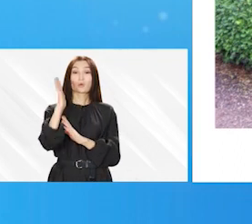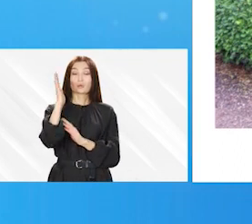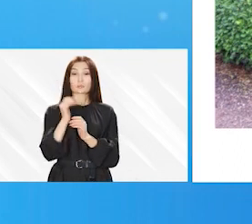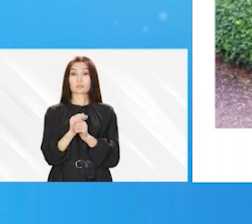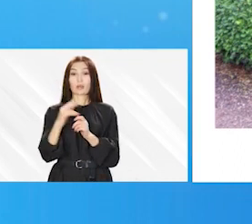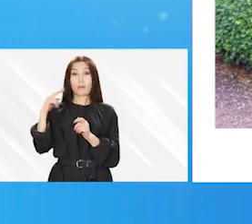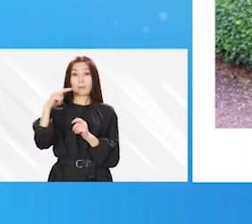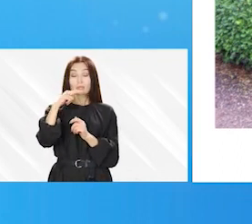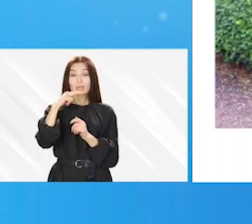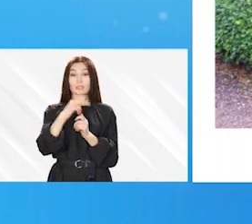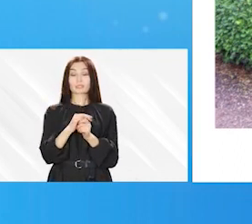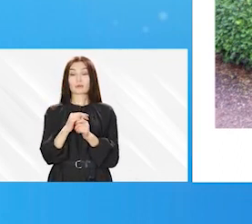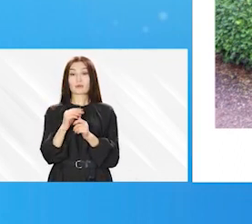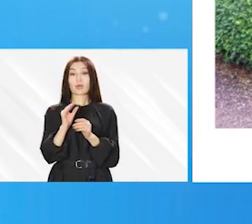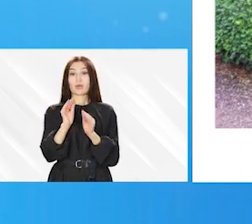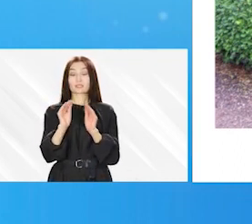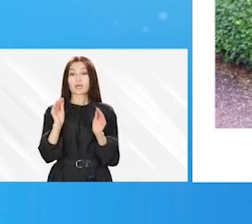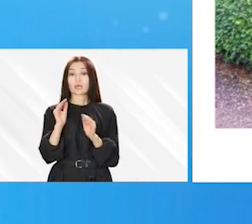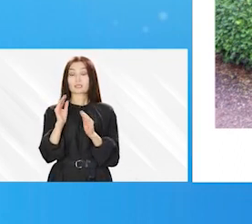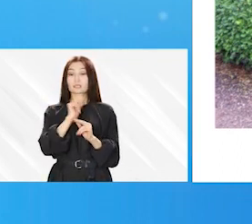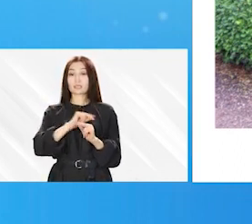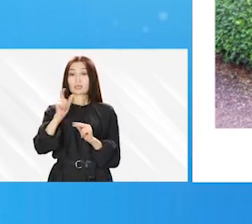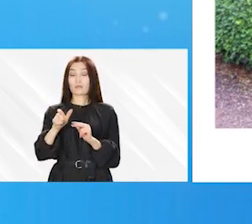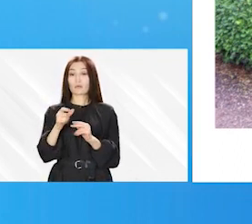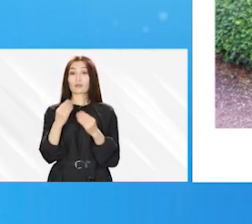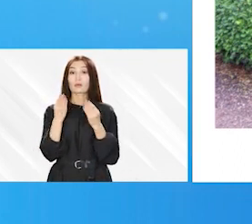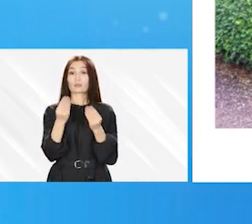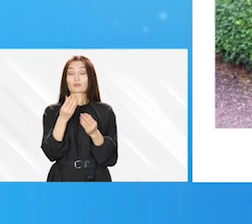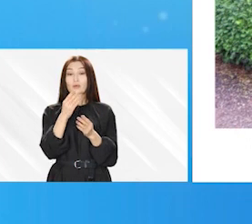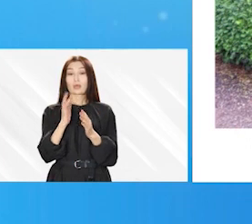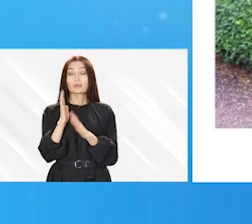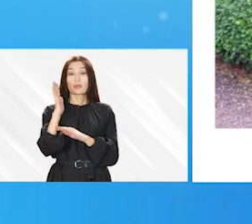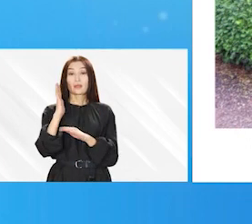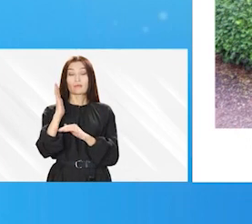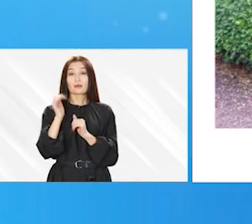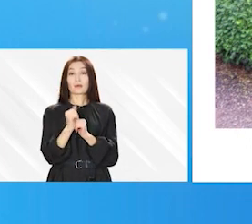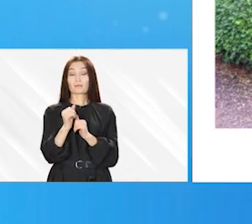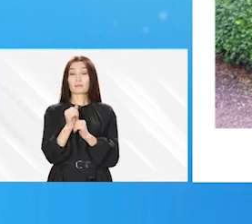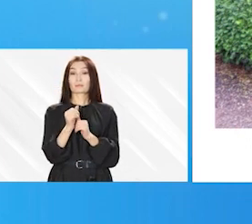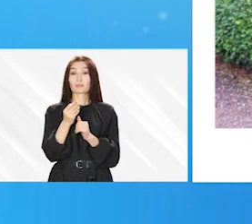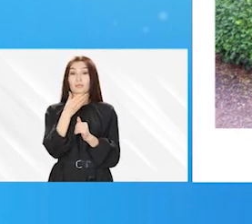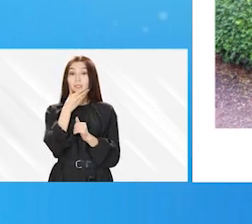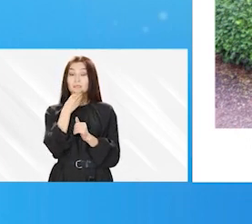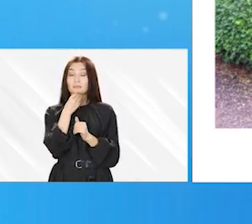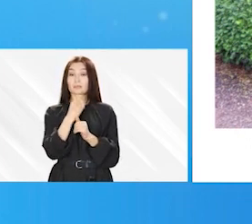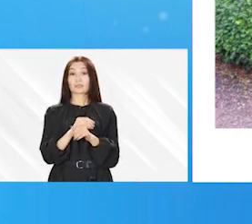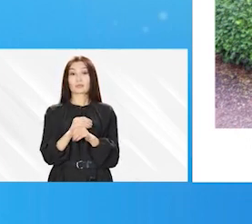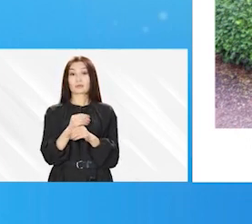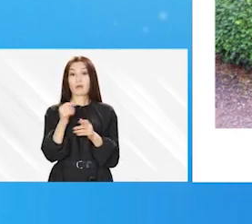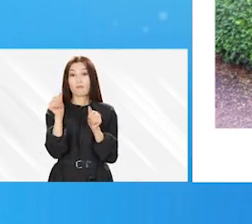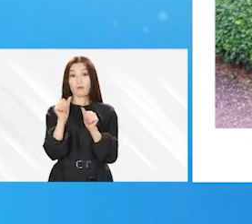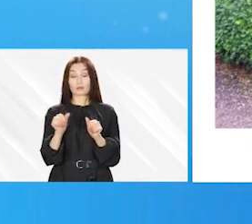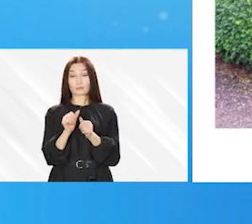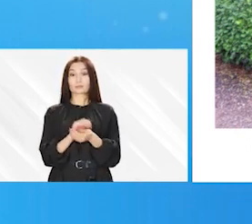подрезов побеги искусные садоводы часто предают деревьям и кустарникам причудливые красивые